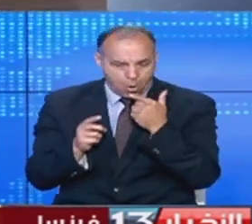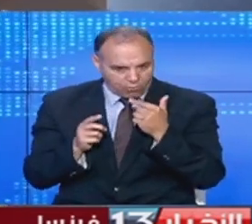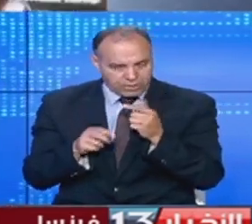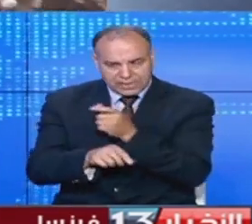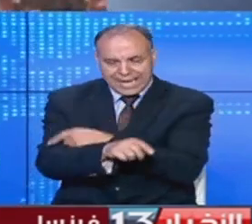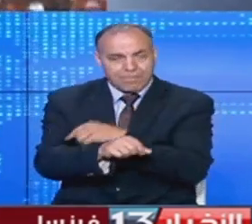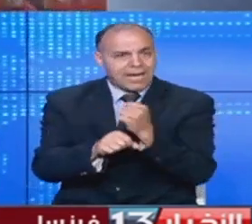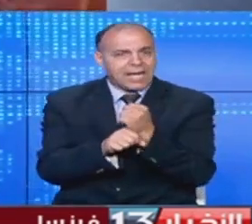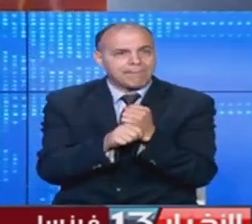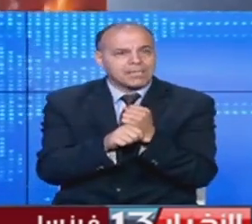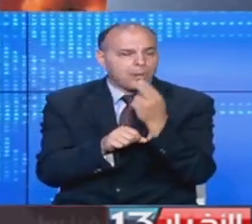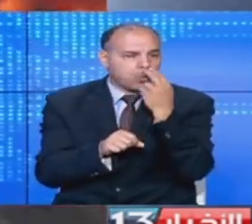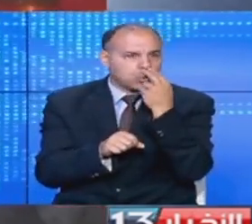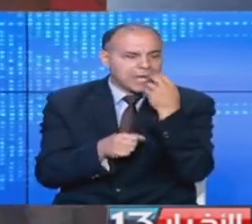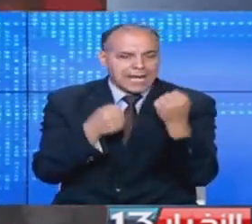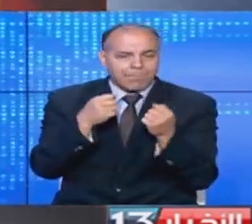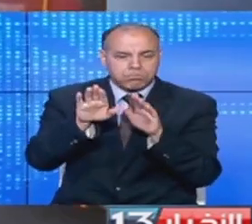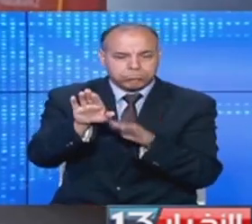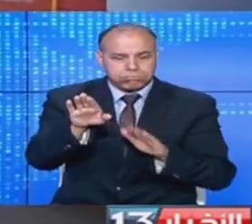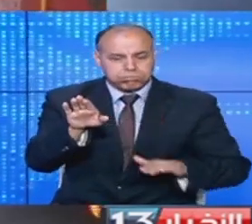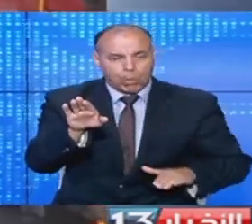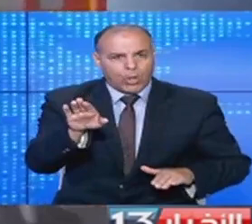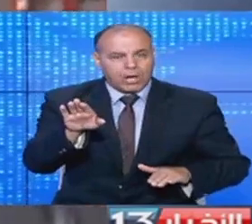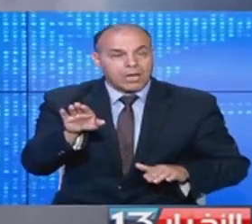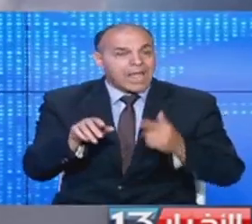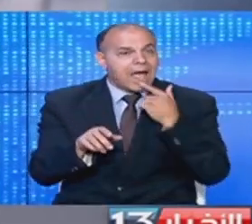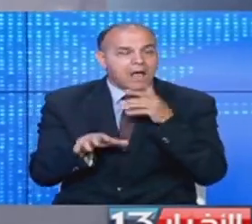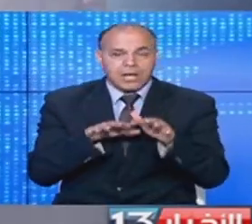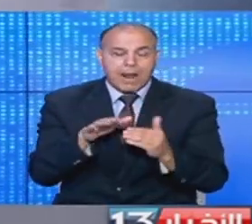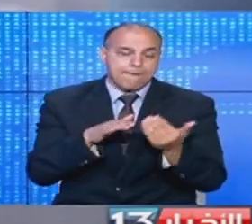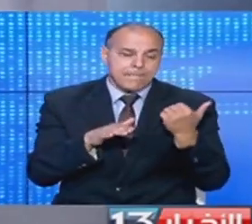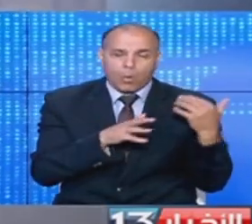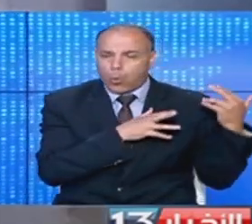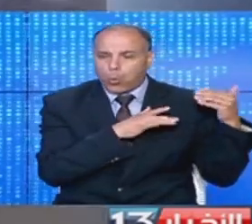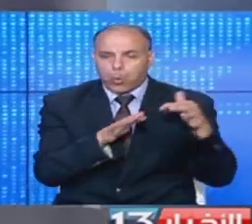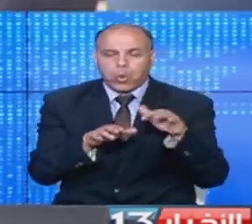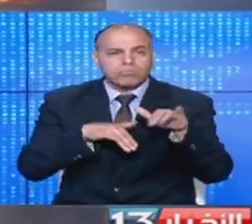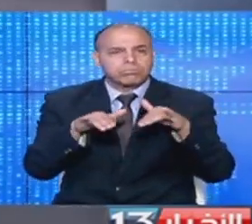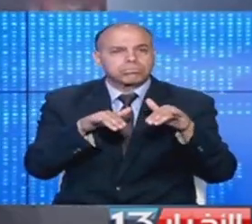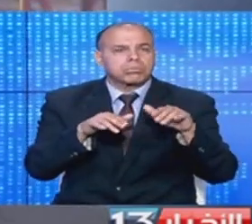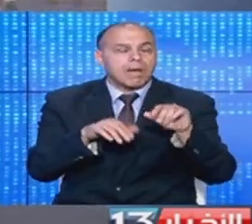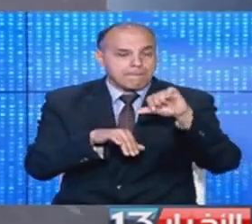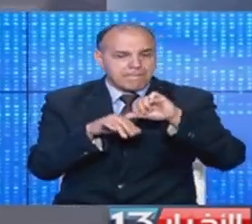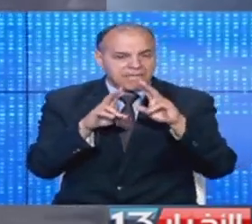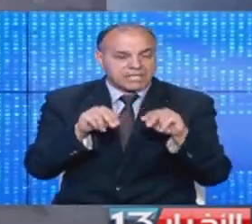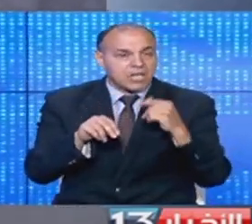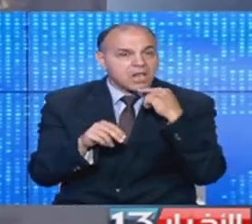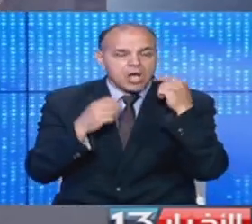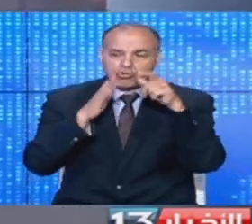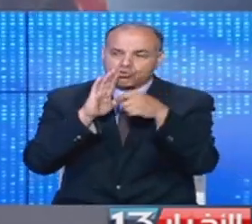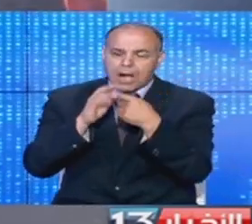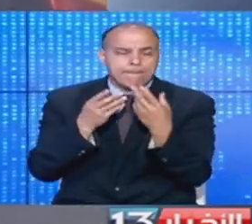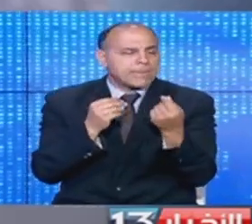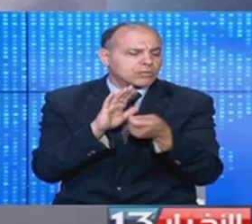نقابات للعاملين بسلك الشرطة سياراتها أمام قوس النصر قبل التحرك في مسيرة عبر طريق الشانزليزي رافعين شعارات